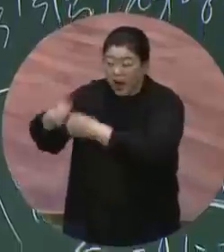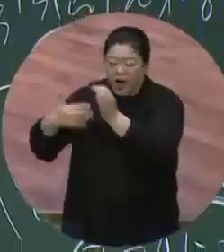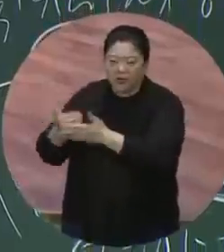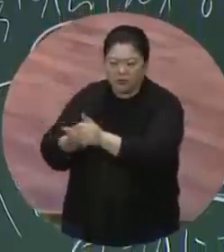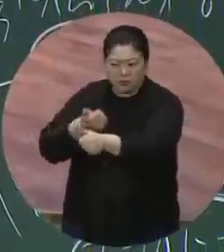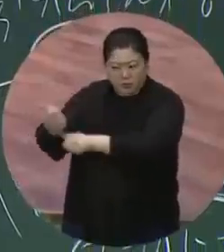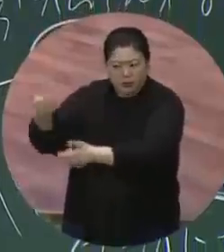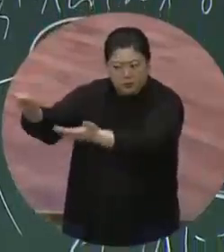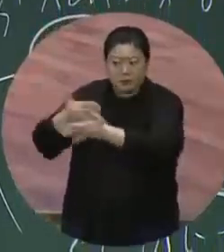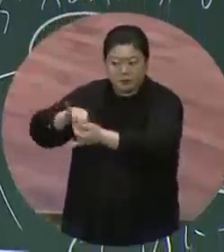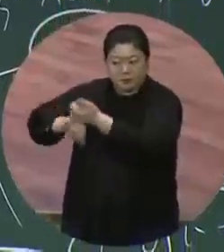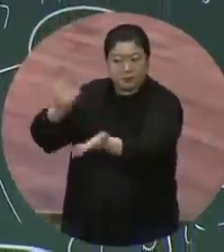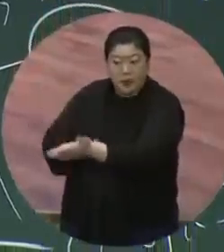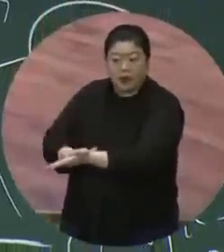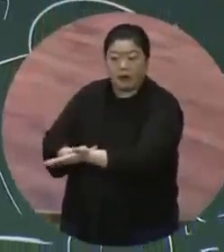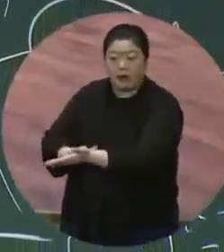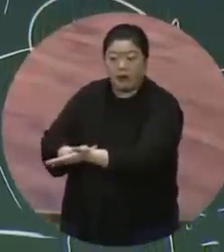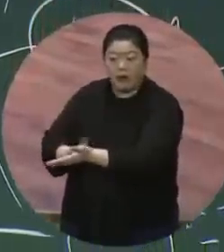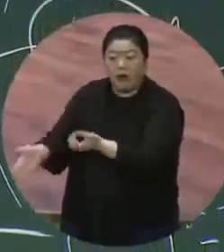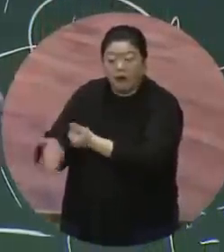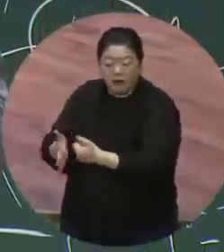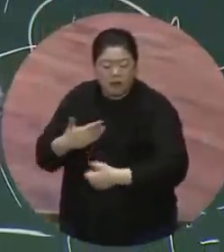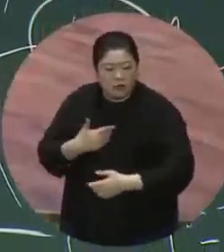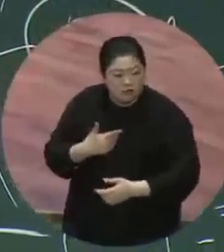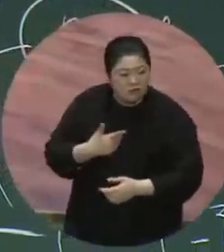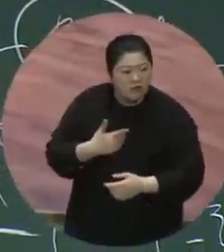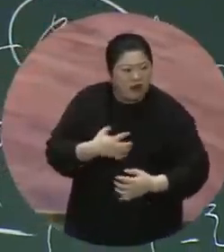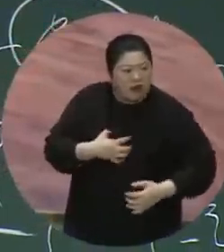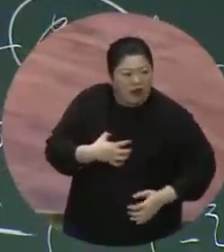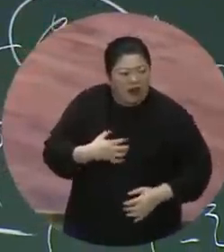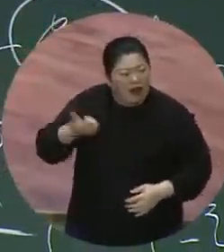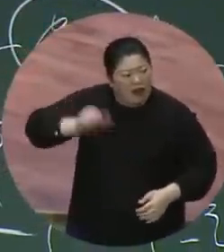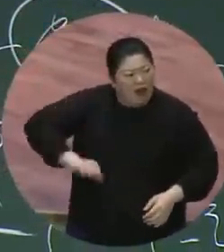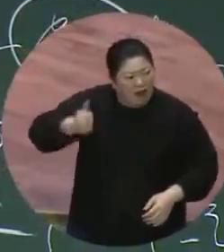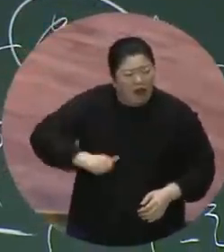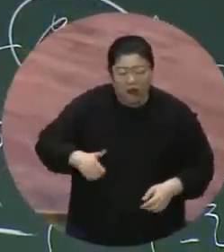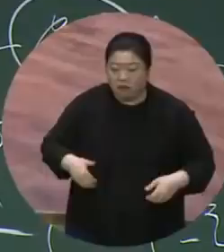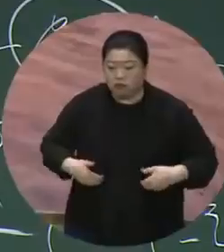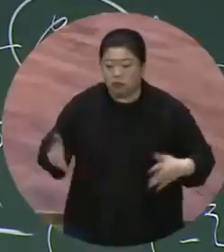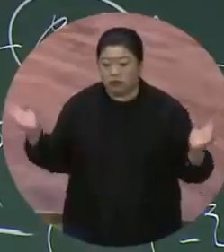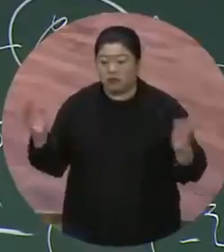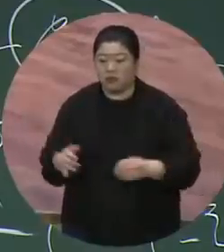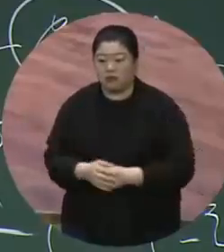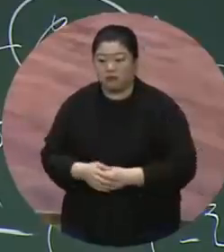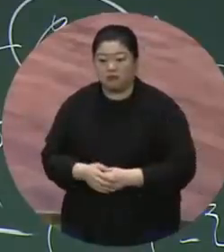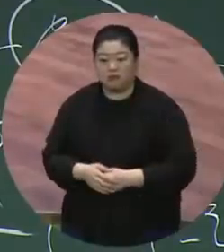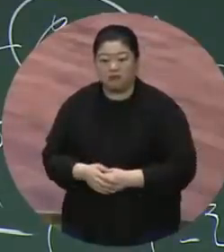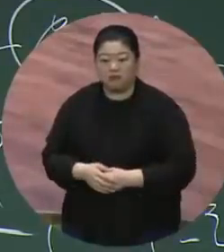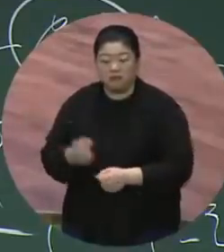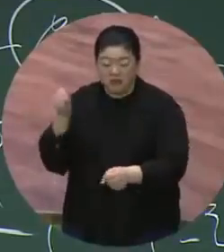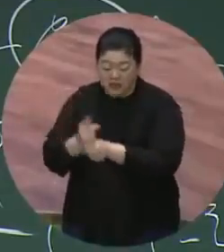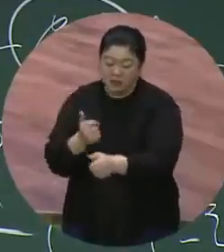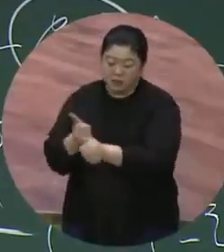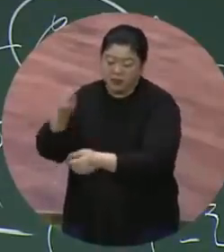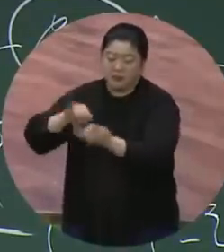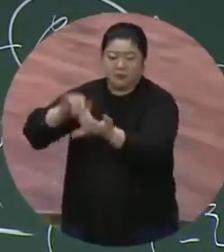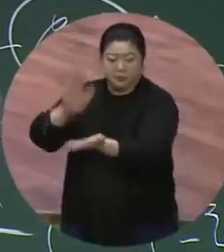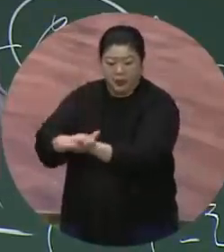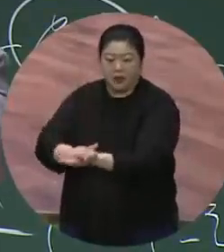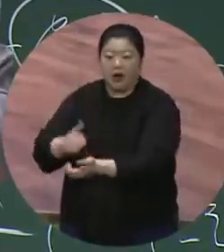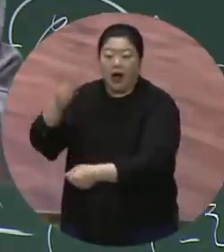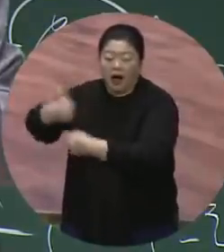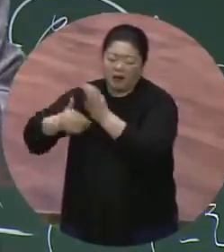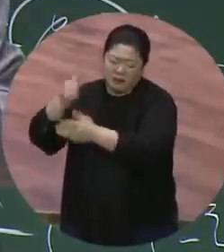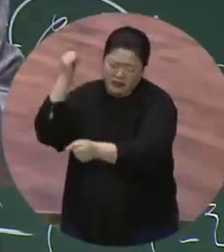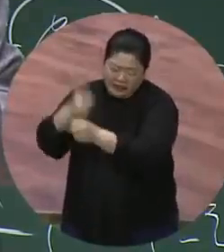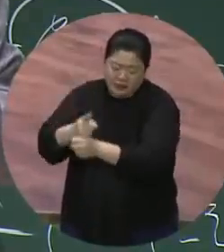복을 주시려고. 아멘. 이 땅에서 건강의 축복, 물질의 축복, 형통의 축복 주시려고 우리에게 미션을